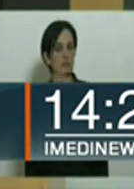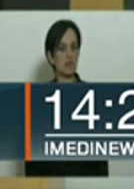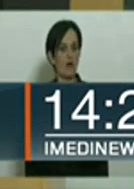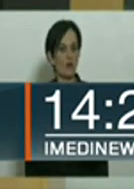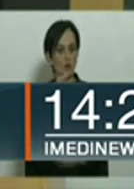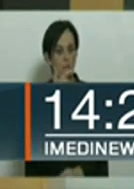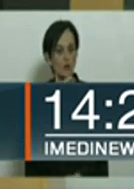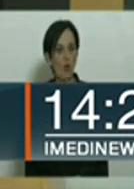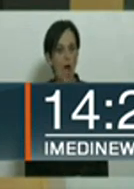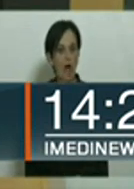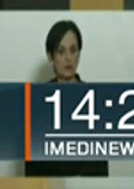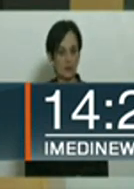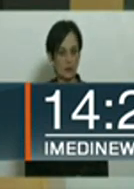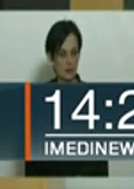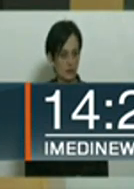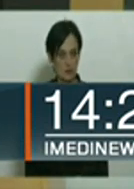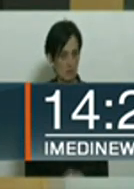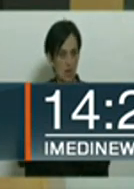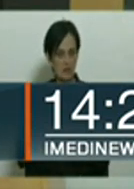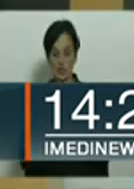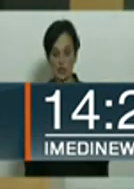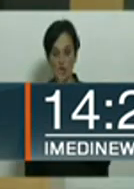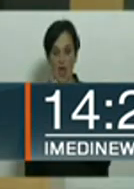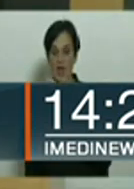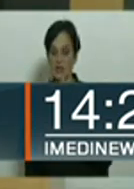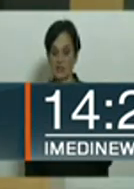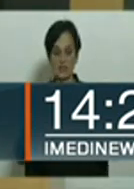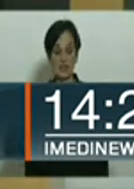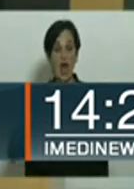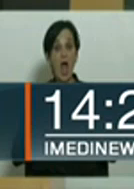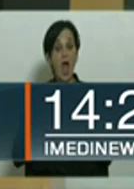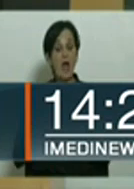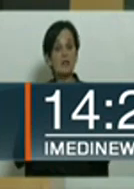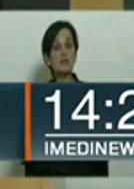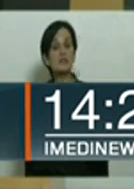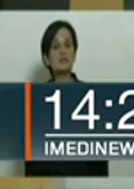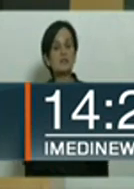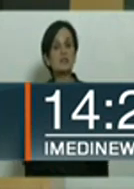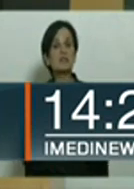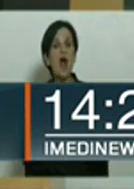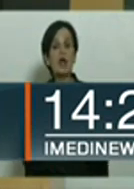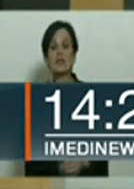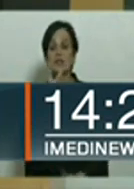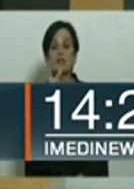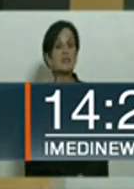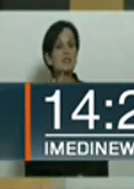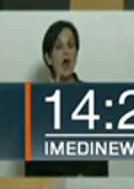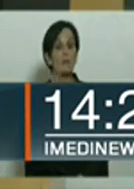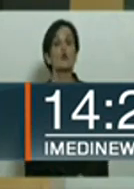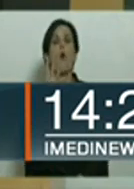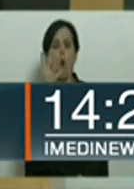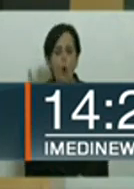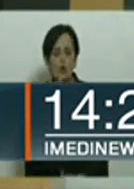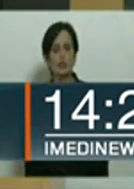რატო გაითვალისწინეთო. მე მგონი ეს არ არის სამართლიანი მიდგომა. ეს ისეთი საკითხია, რაზეც არათუ სამჯერ, ოთხჯერაც